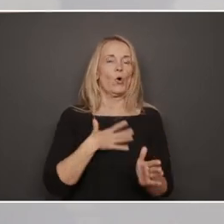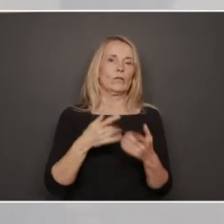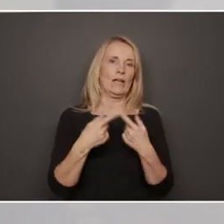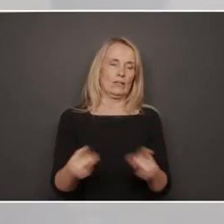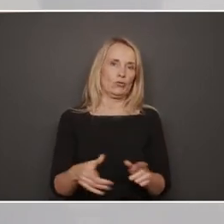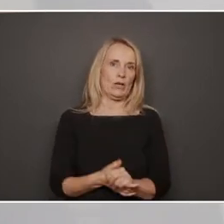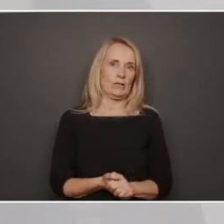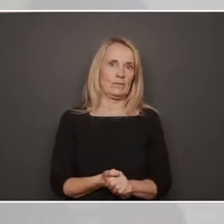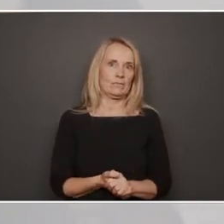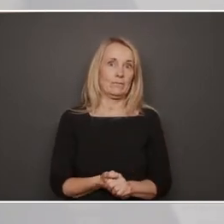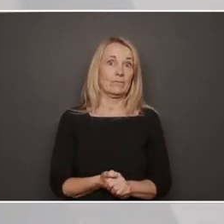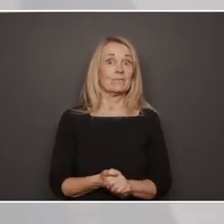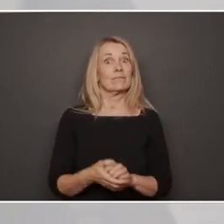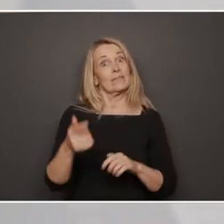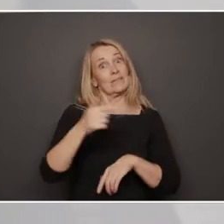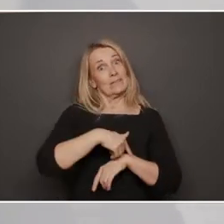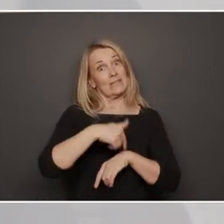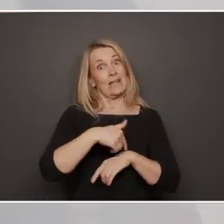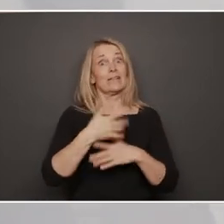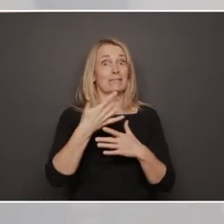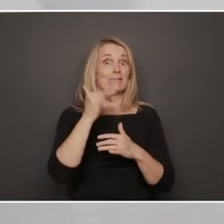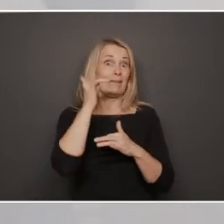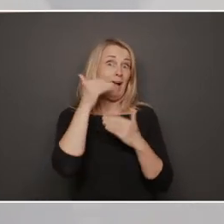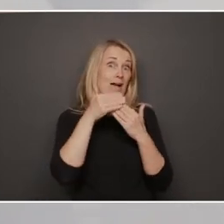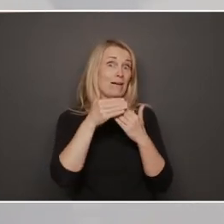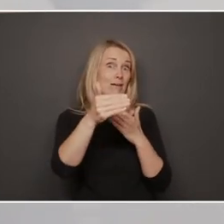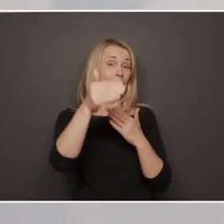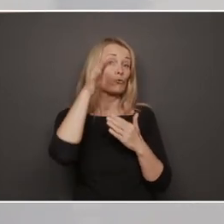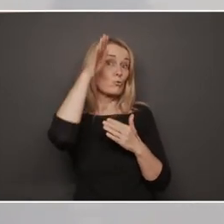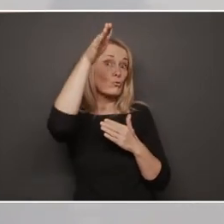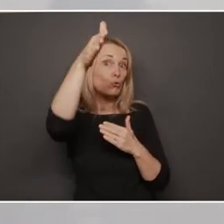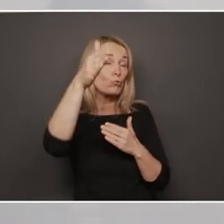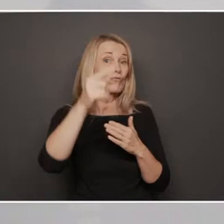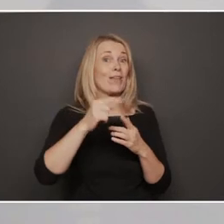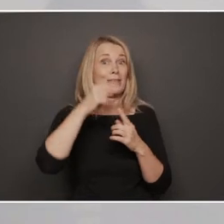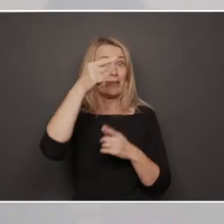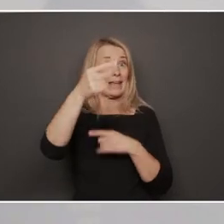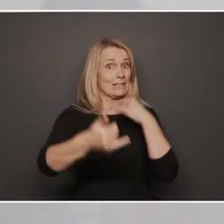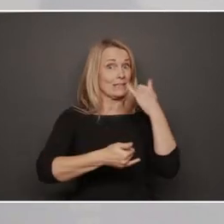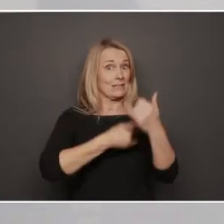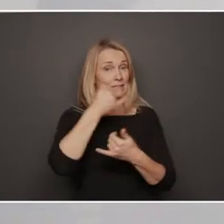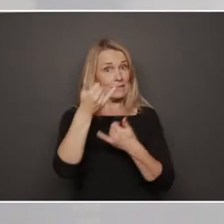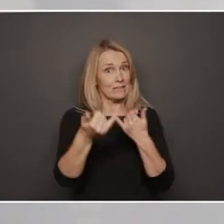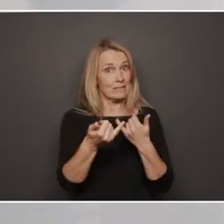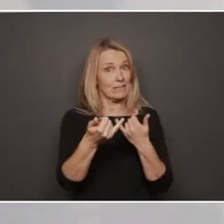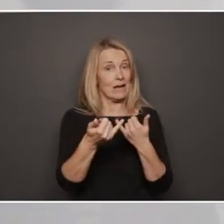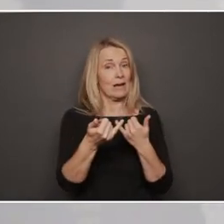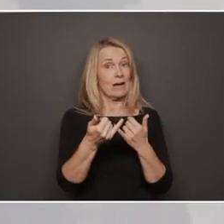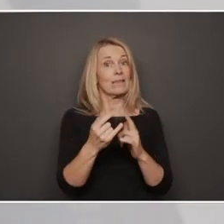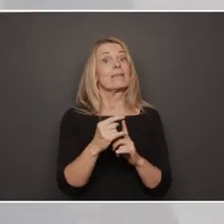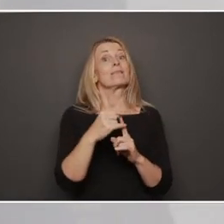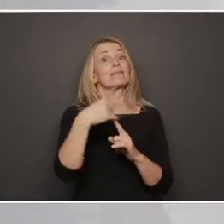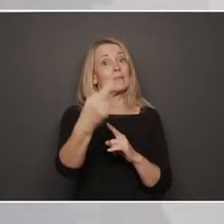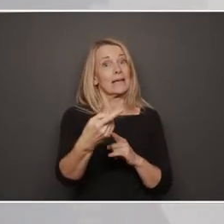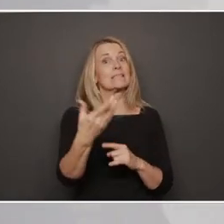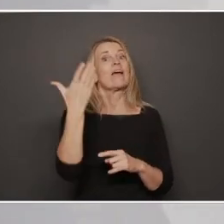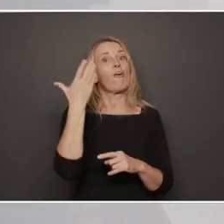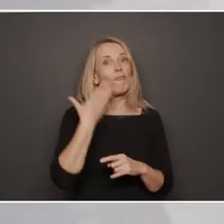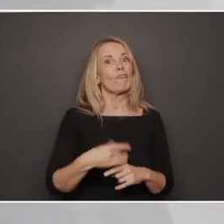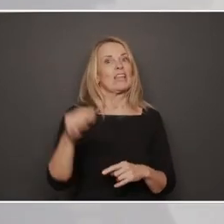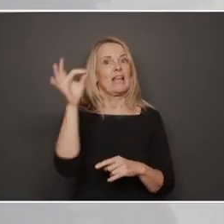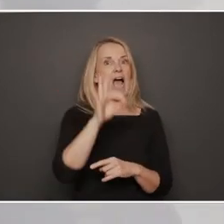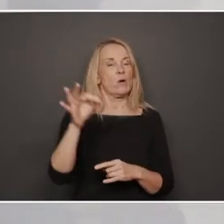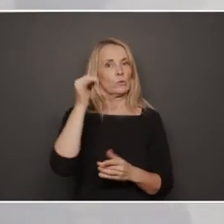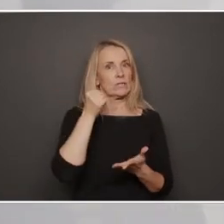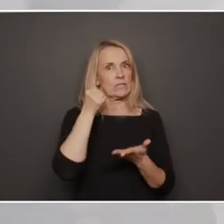liegt zeitlich etwas in der Zukunft, also wir haben nächstes Jahr die nächste Wiederauszeichnung für